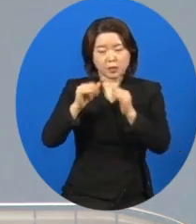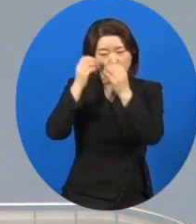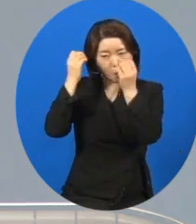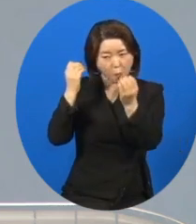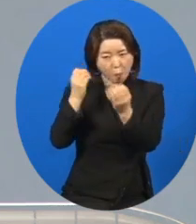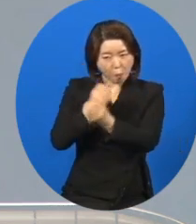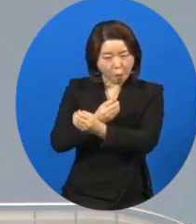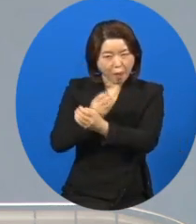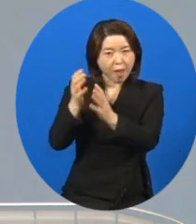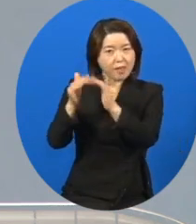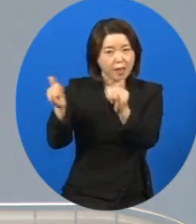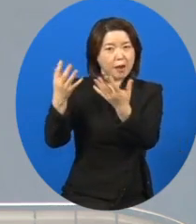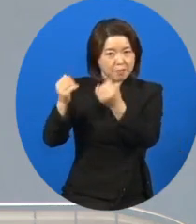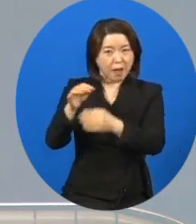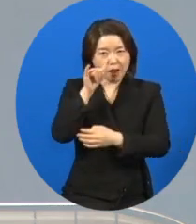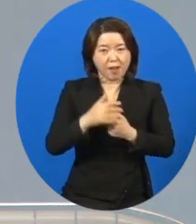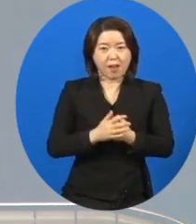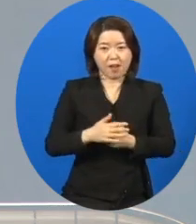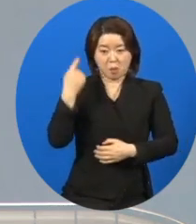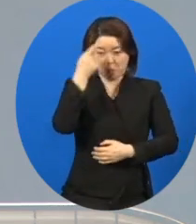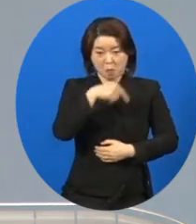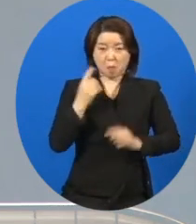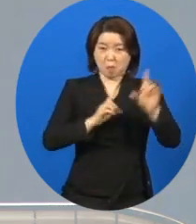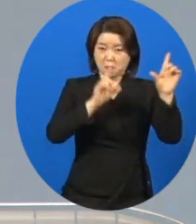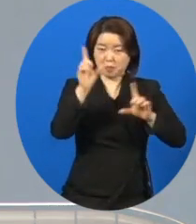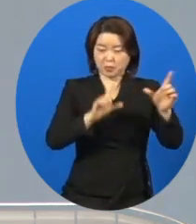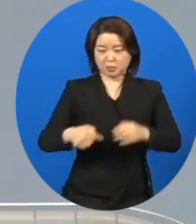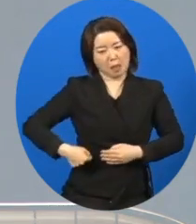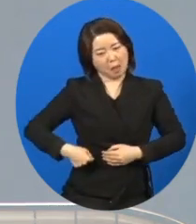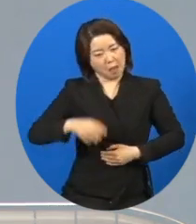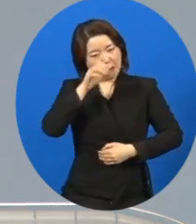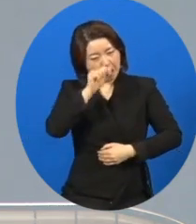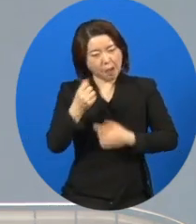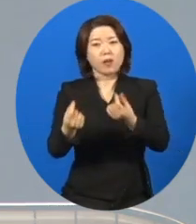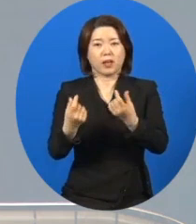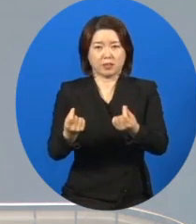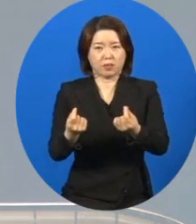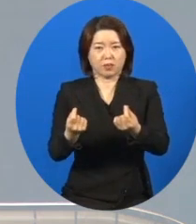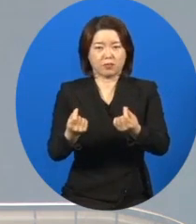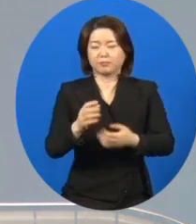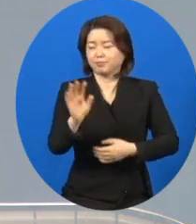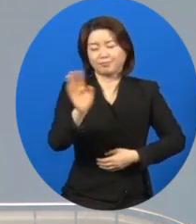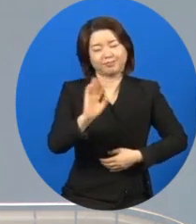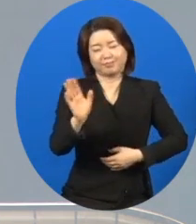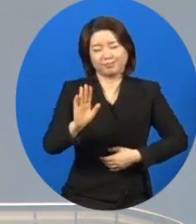믿더라. 착하게 생겼다고 착한 거 아닙니다.